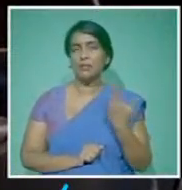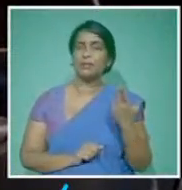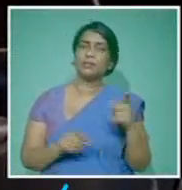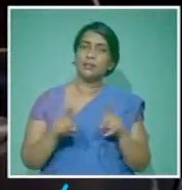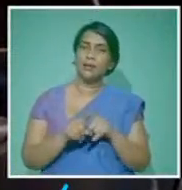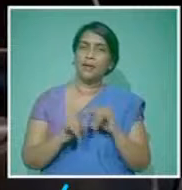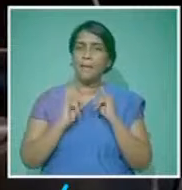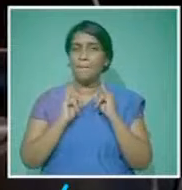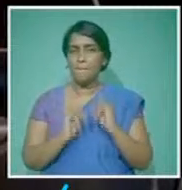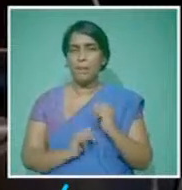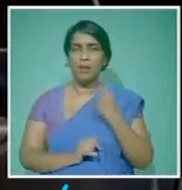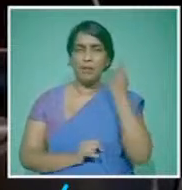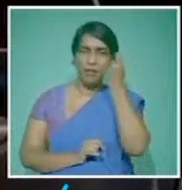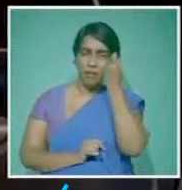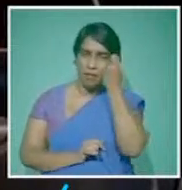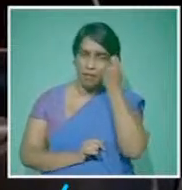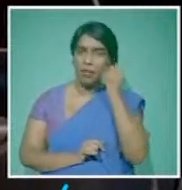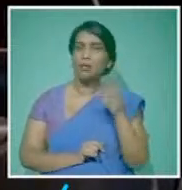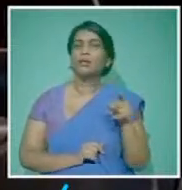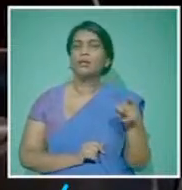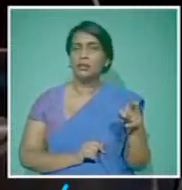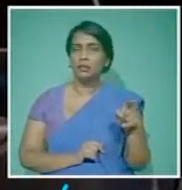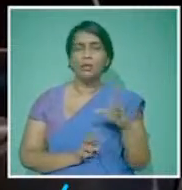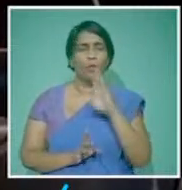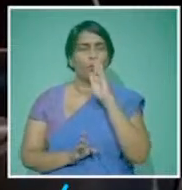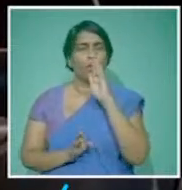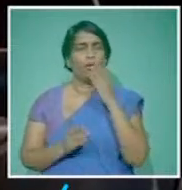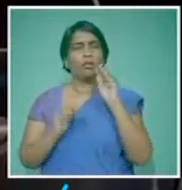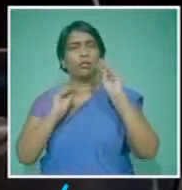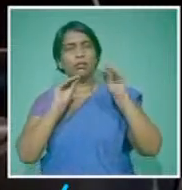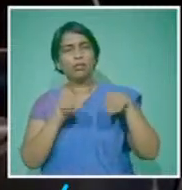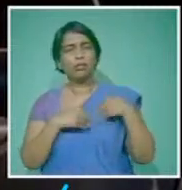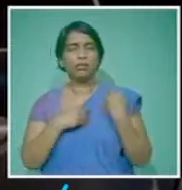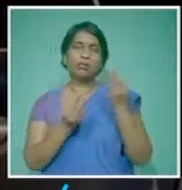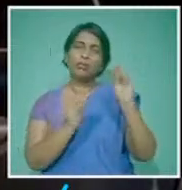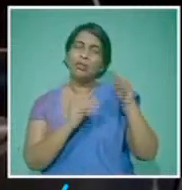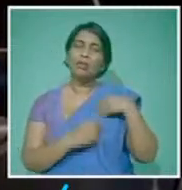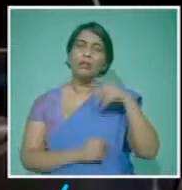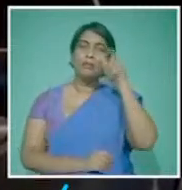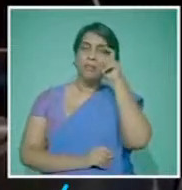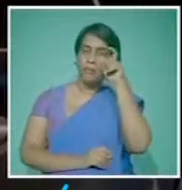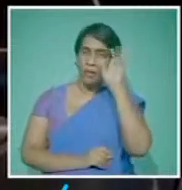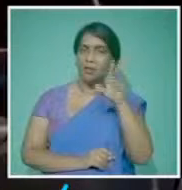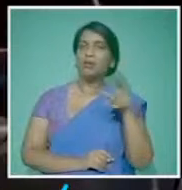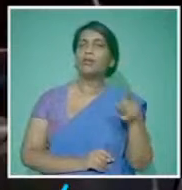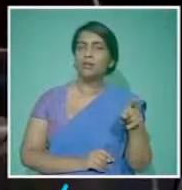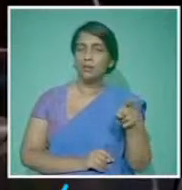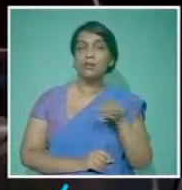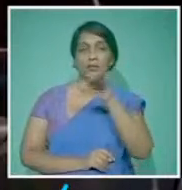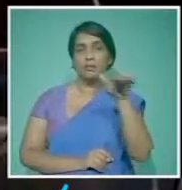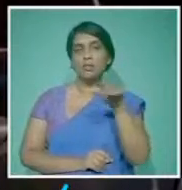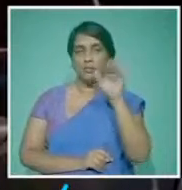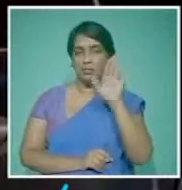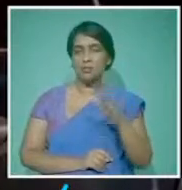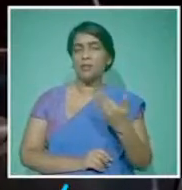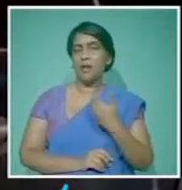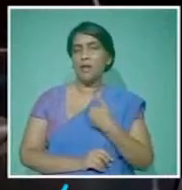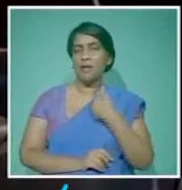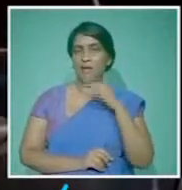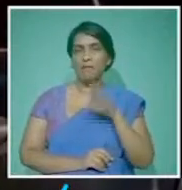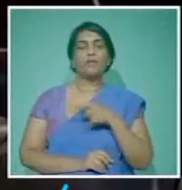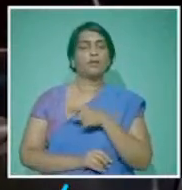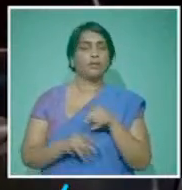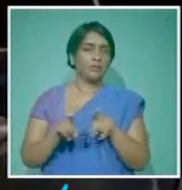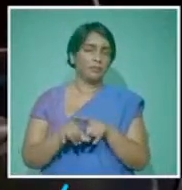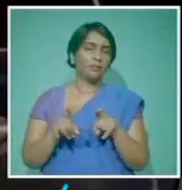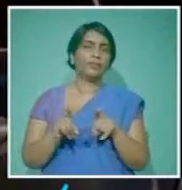නැත්නම් වැරදි ආකල්ප තියෙන නිකම්ම දෙයක් දෙනකම් බලාගෙන ඉන්න සමාජයක් තමයි අපිට තියෙන්නේ කියන එක